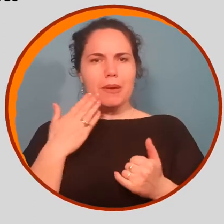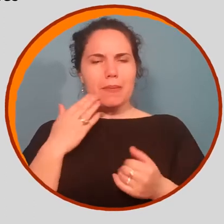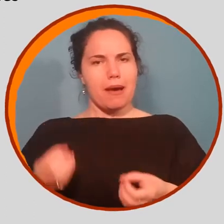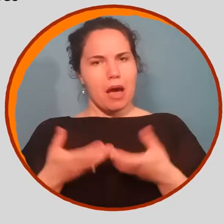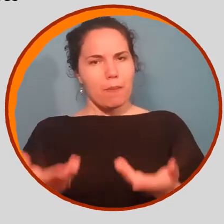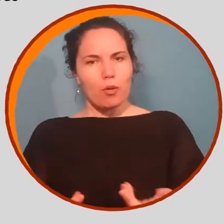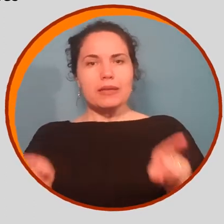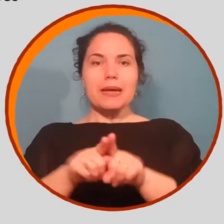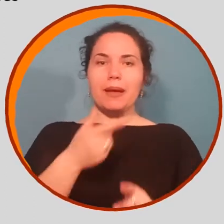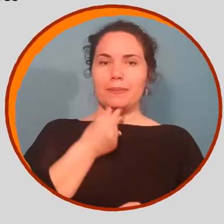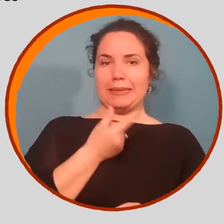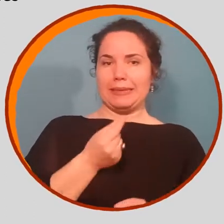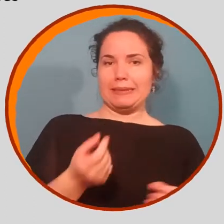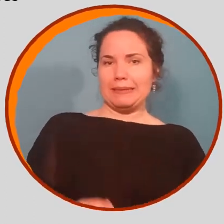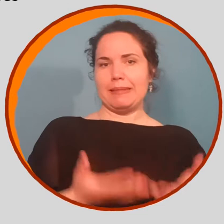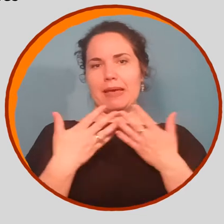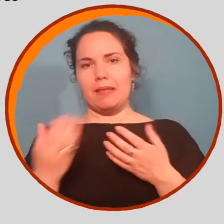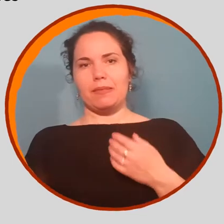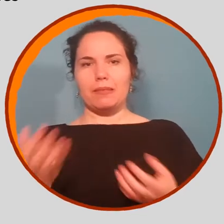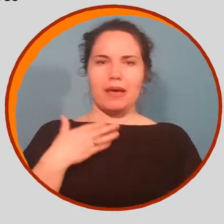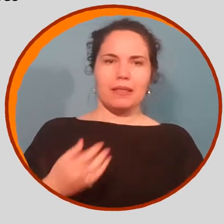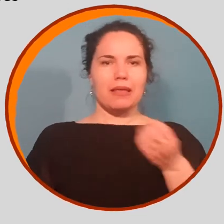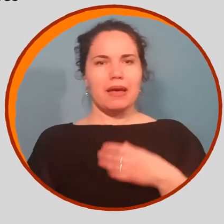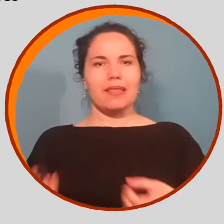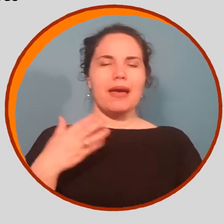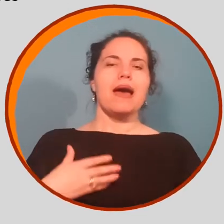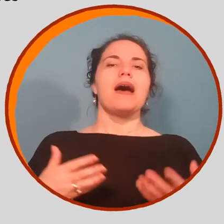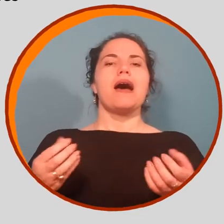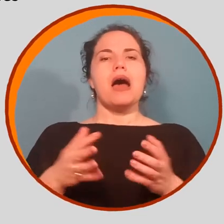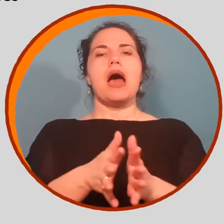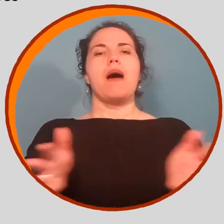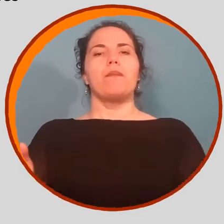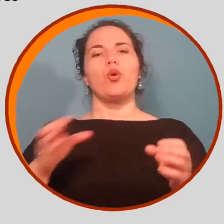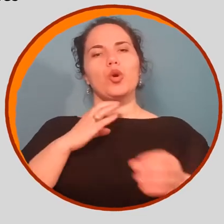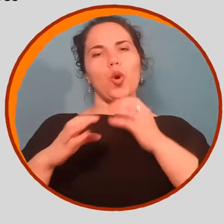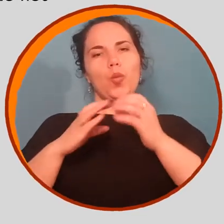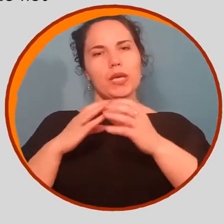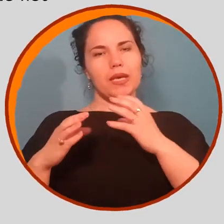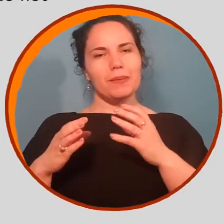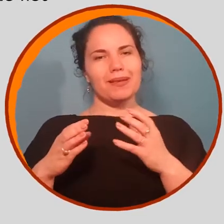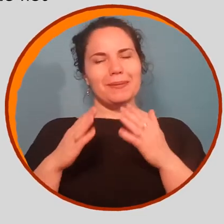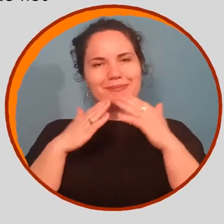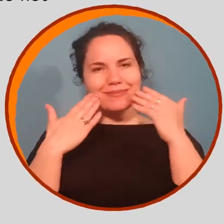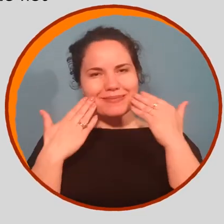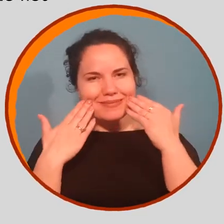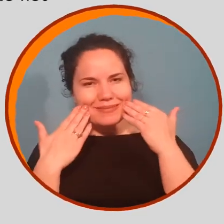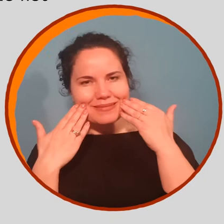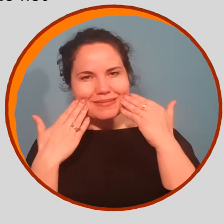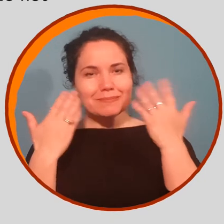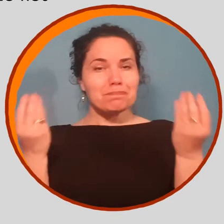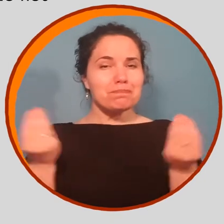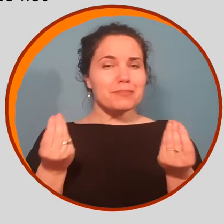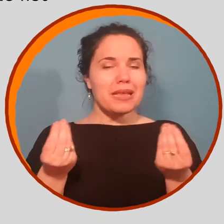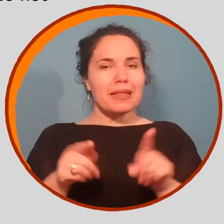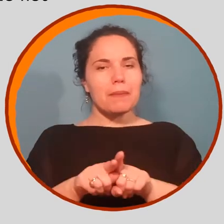që një gjë që ai bën, një reagim, një fjalë, një veprim shkakton reagime tek të tjerët.